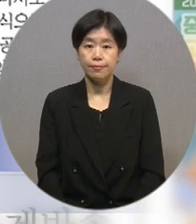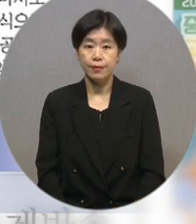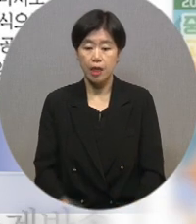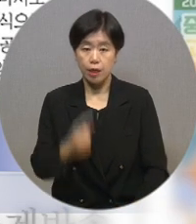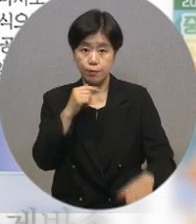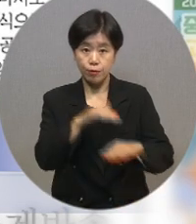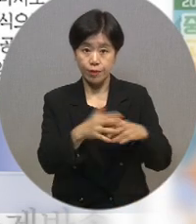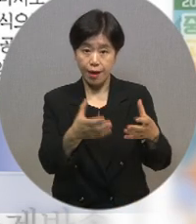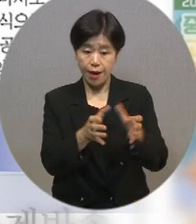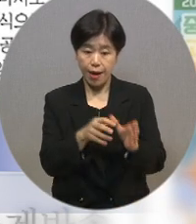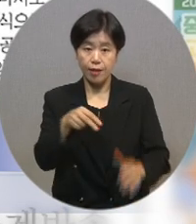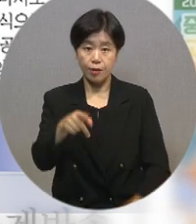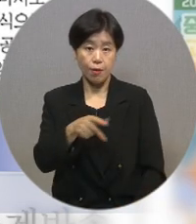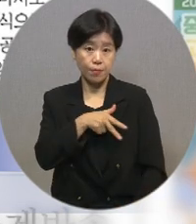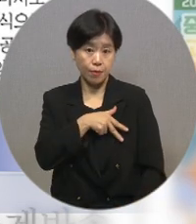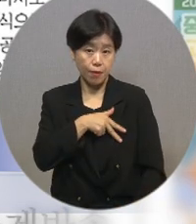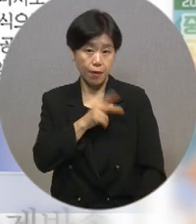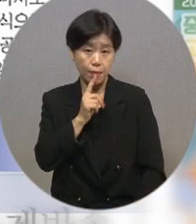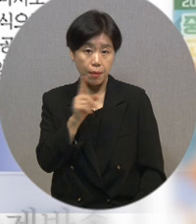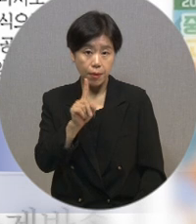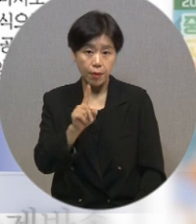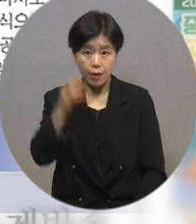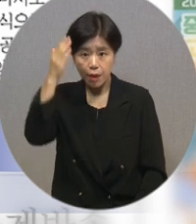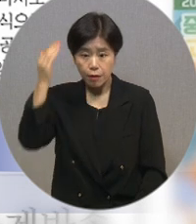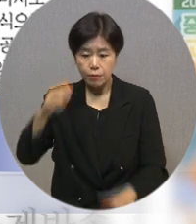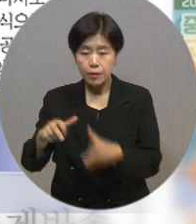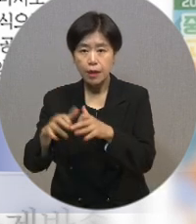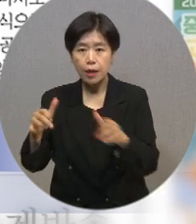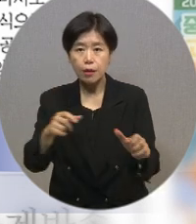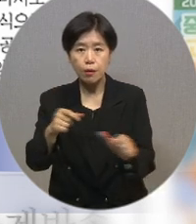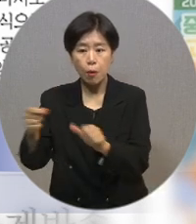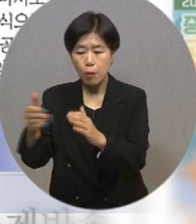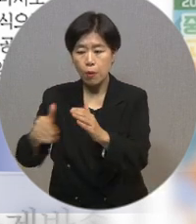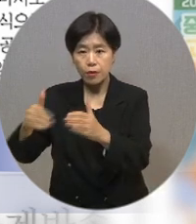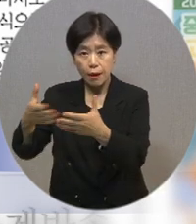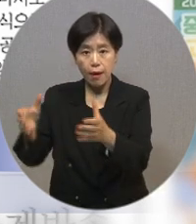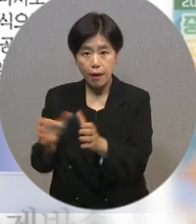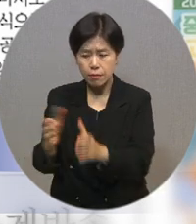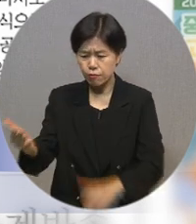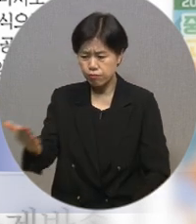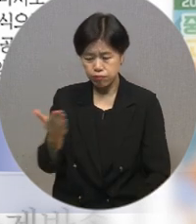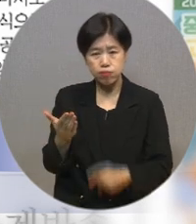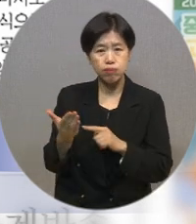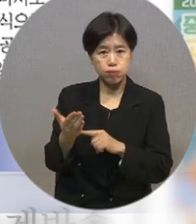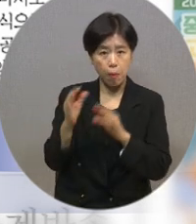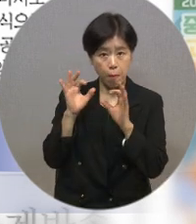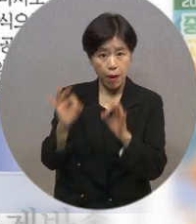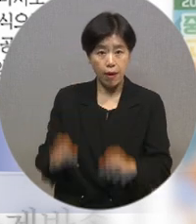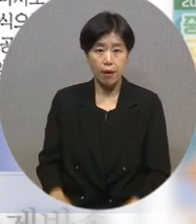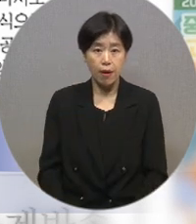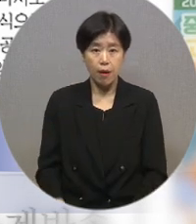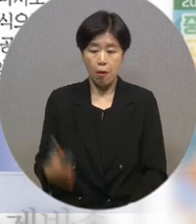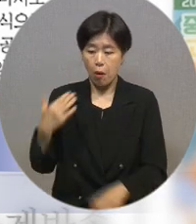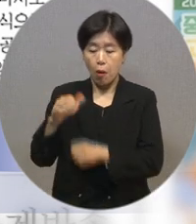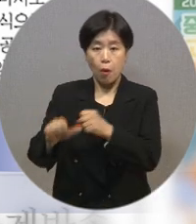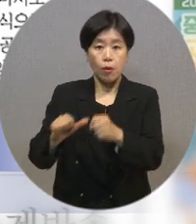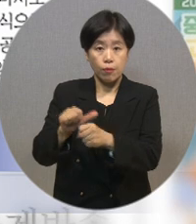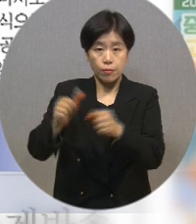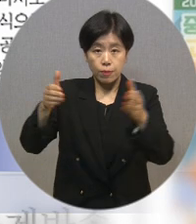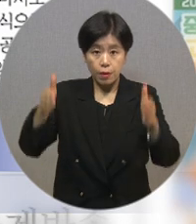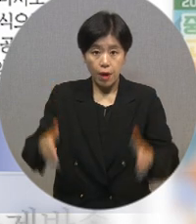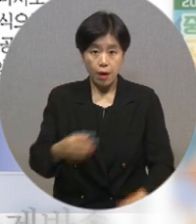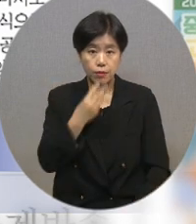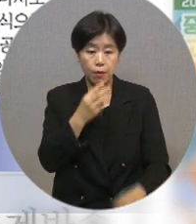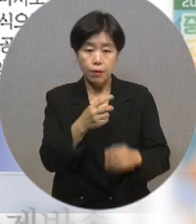더불어민주당 서미아 의원이 한국 장애인 고용 공단에서 제출받은 자료에 따르면 지난 5년간 서울대학교